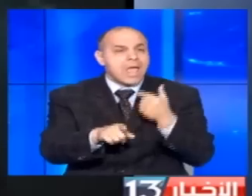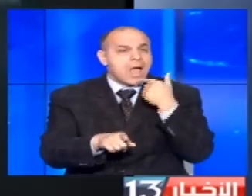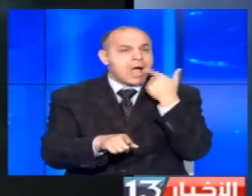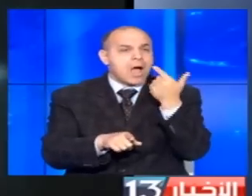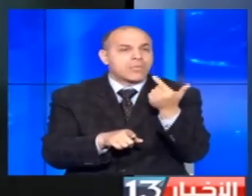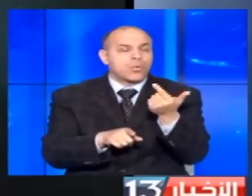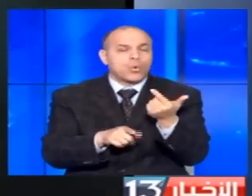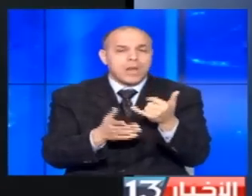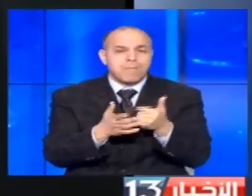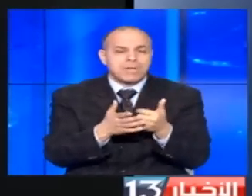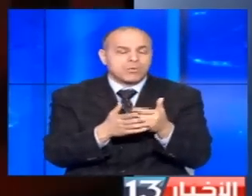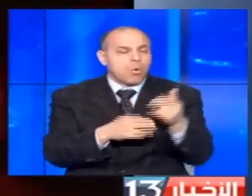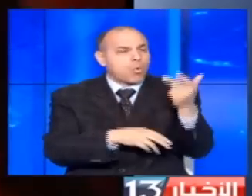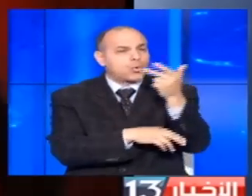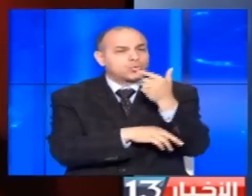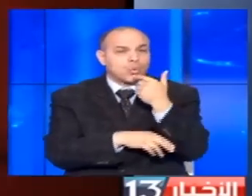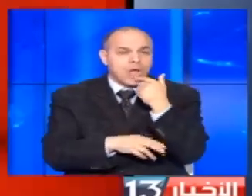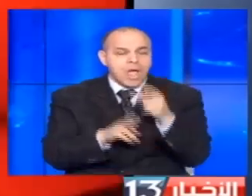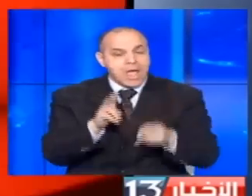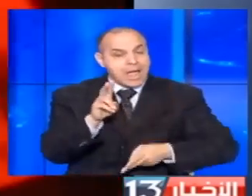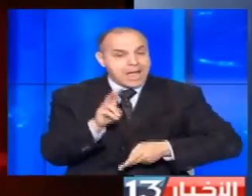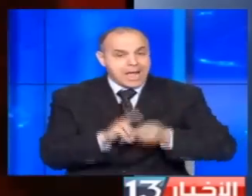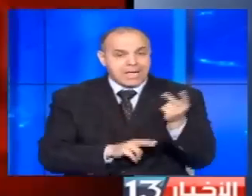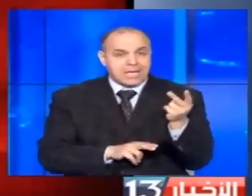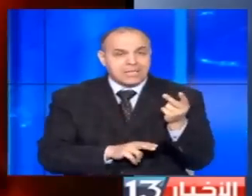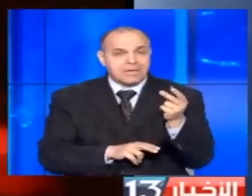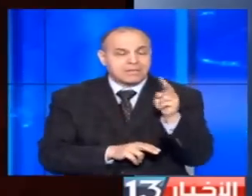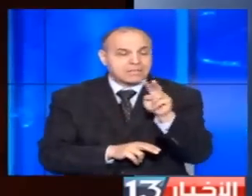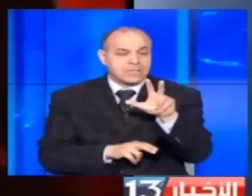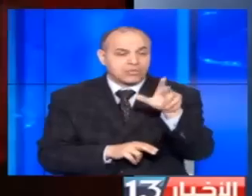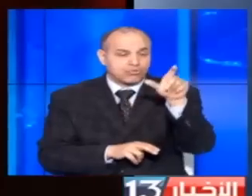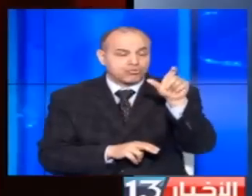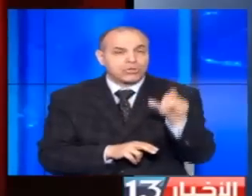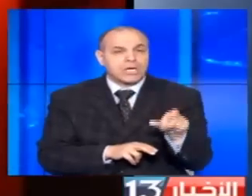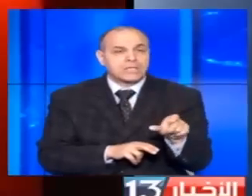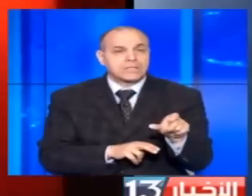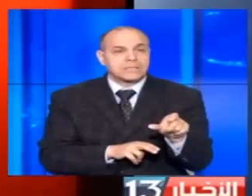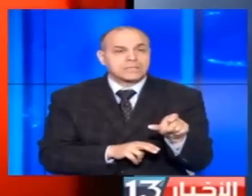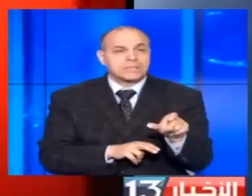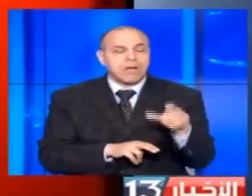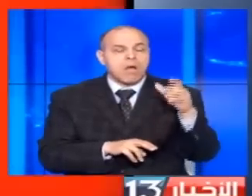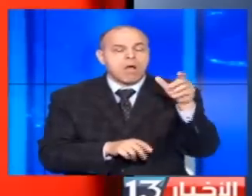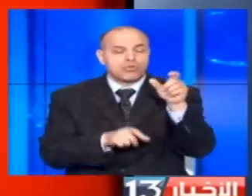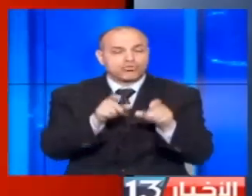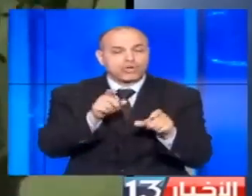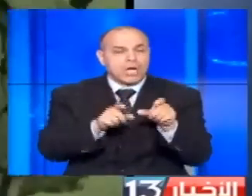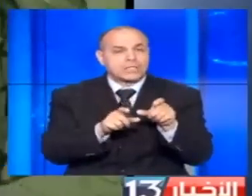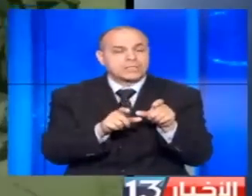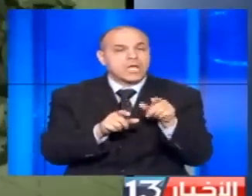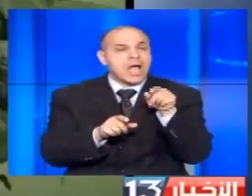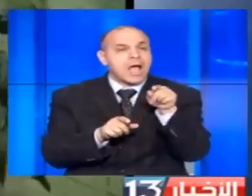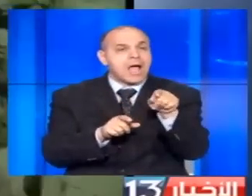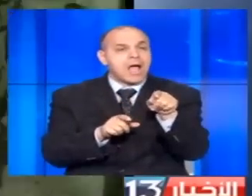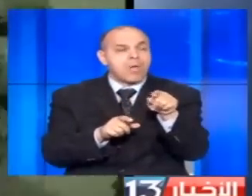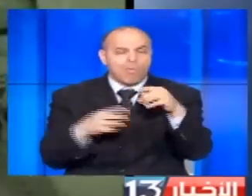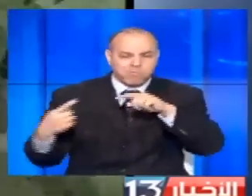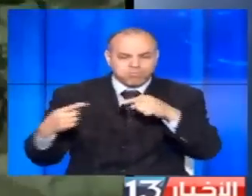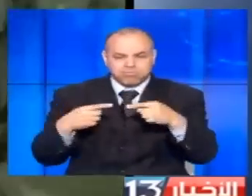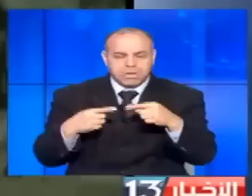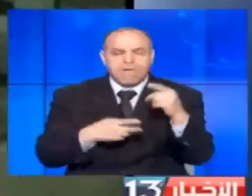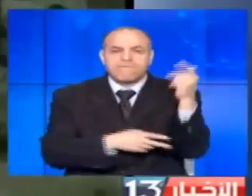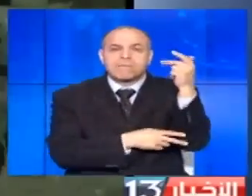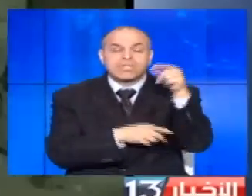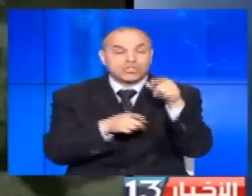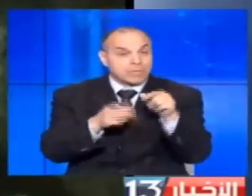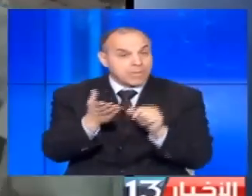محافظه مدينه القدس واكثر من 23 اخرين من المقدسيين على خلفيه التوتر في المسجد